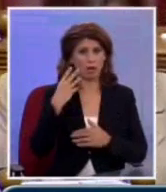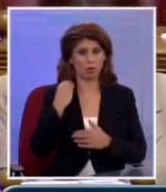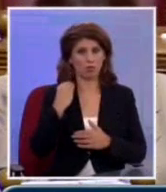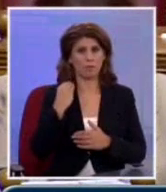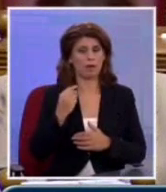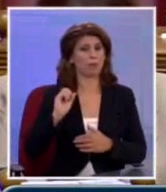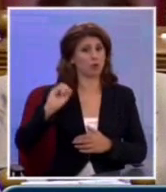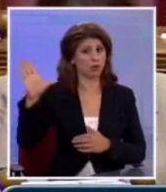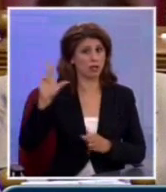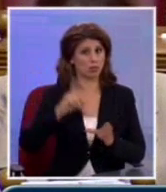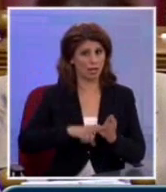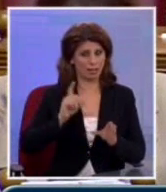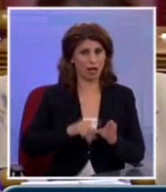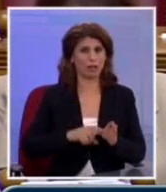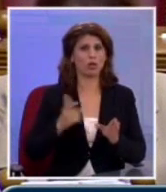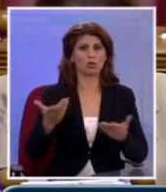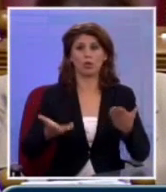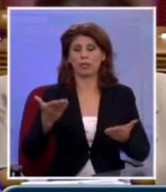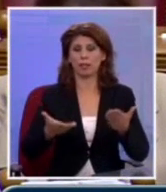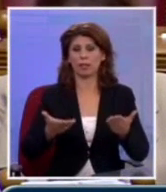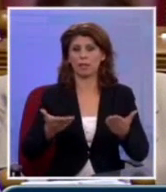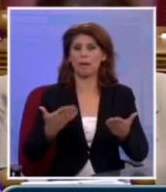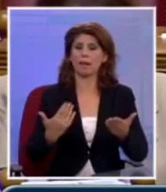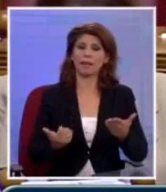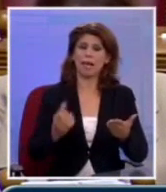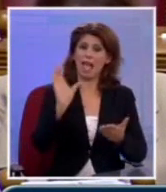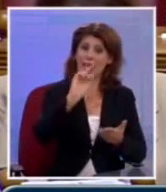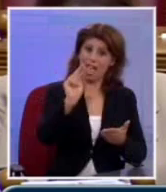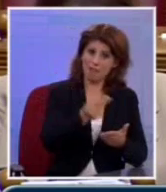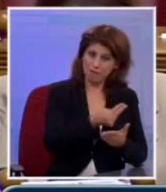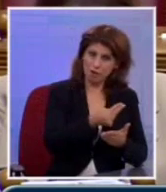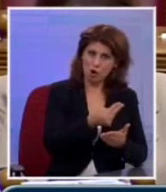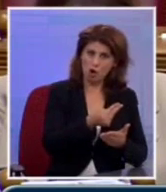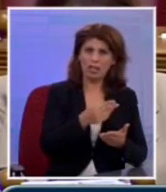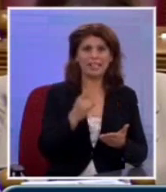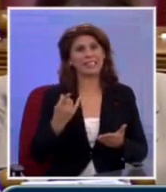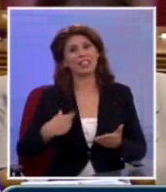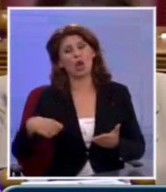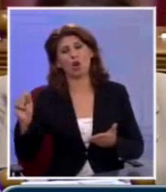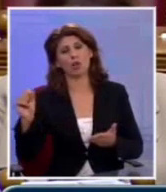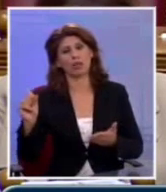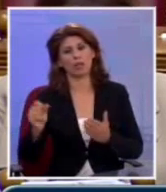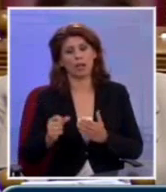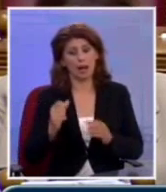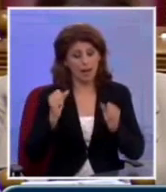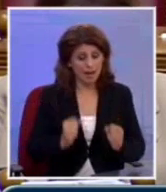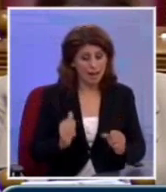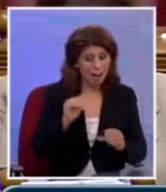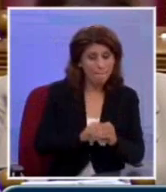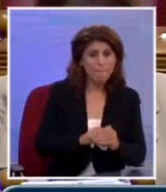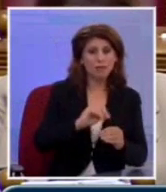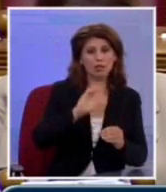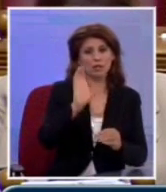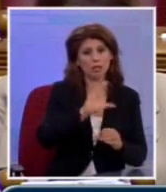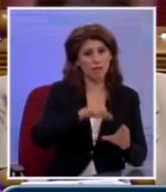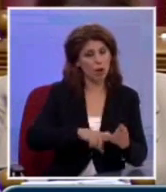τους ξένους εταίρους μας, ότι το δίλημα είναι ευρώ ή όχι, παραμονή στην Ευρώπη ή όχι. Εμείς